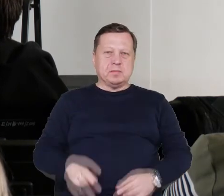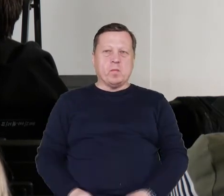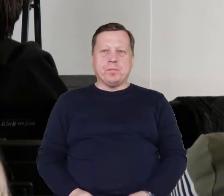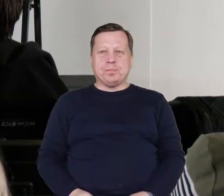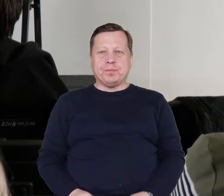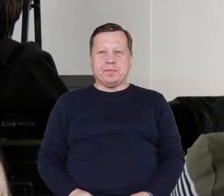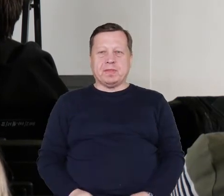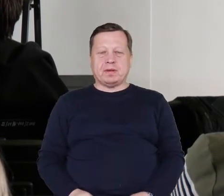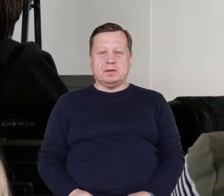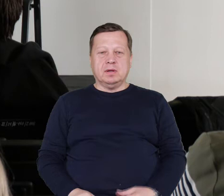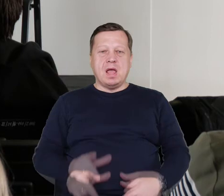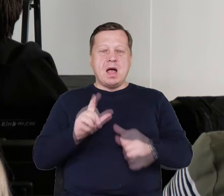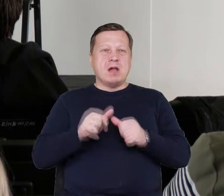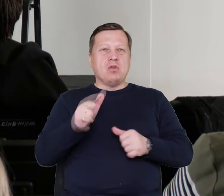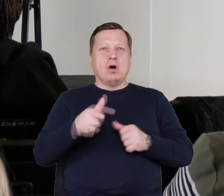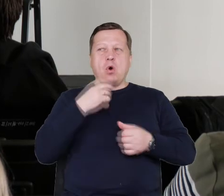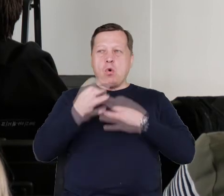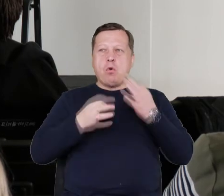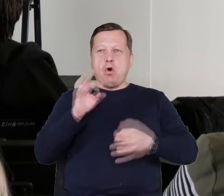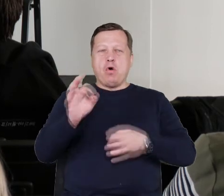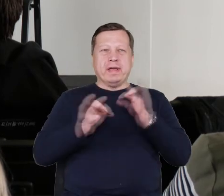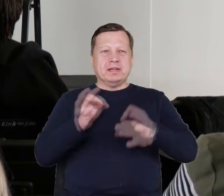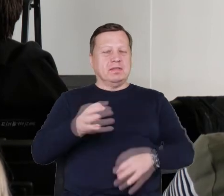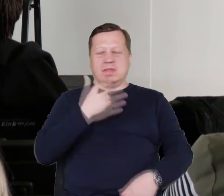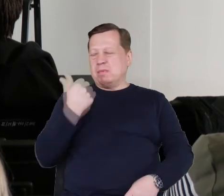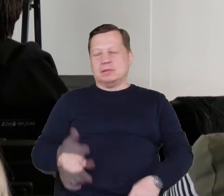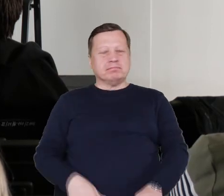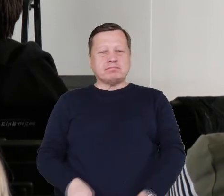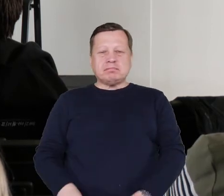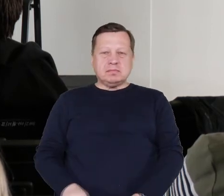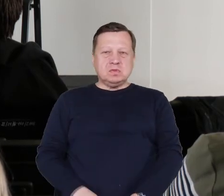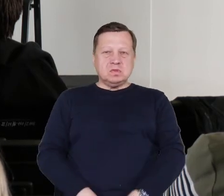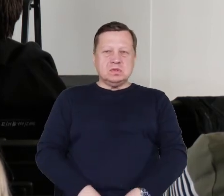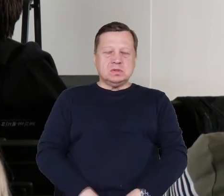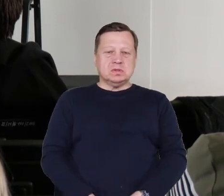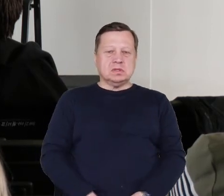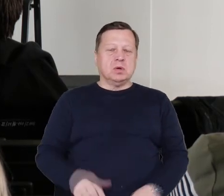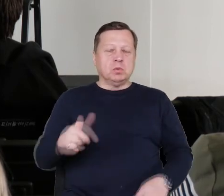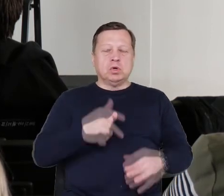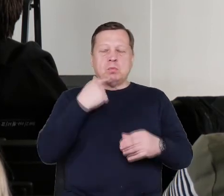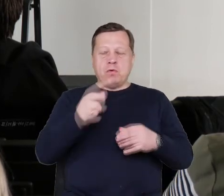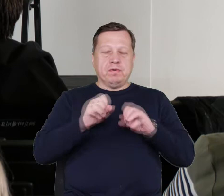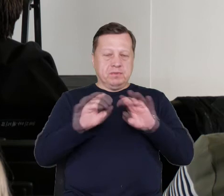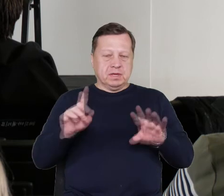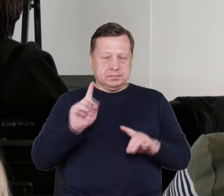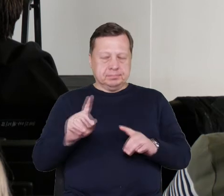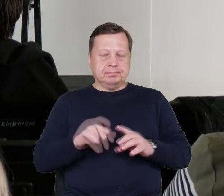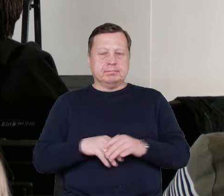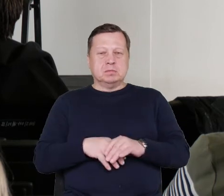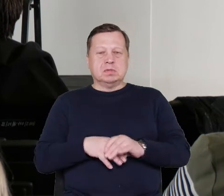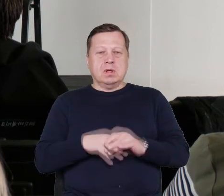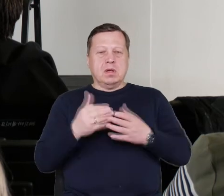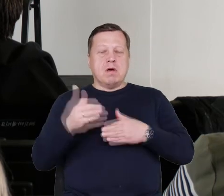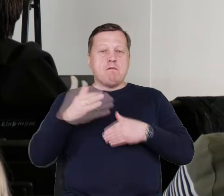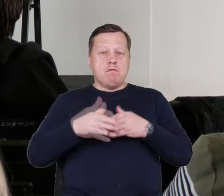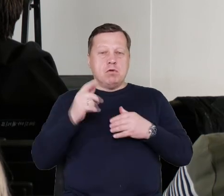ale to nie byłoby jakieś tworzenie historii więc to są takie dwie rzeczy które są a potrzeba jasna też chcę powiedzieć że na